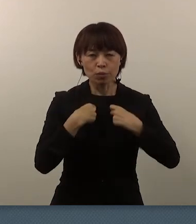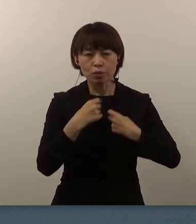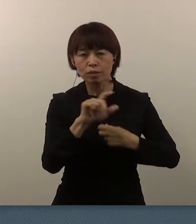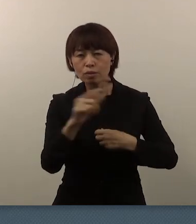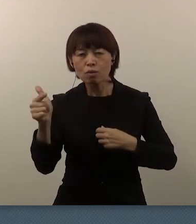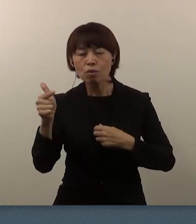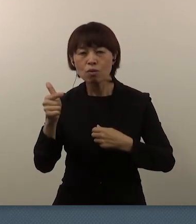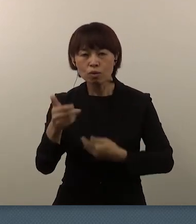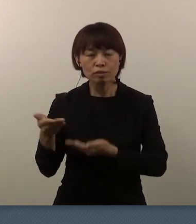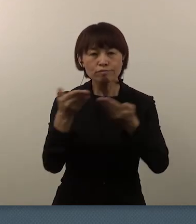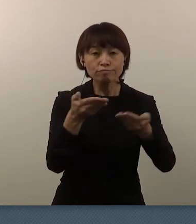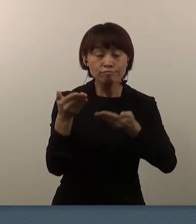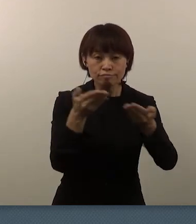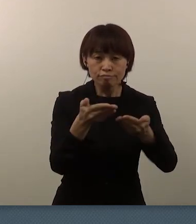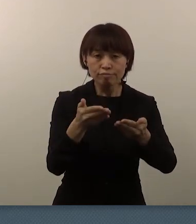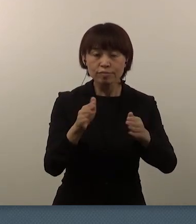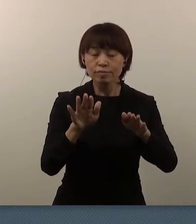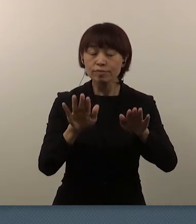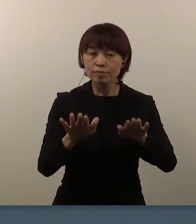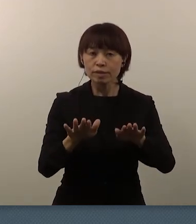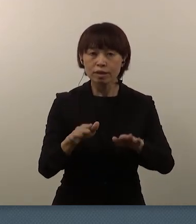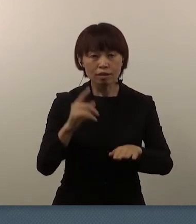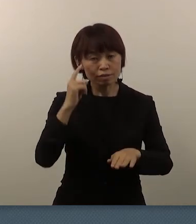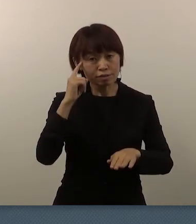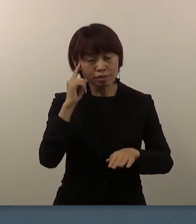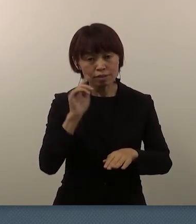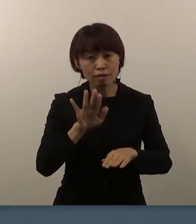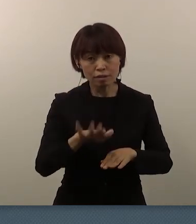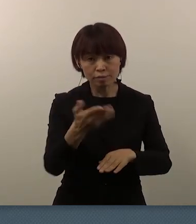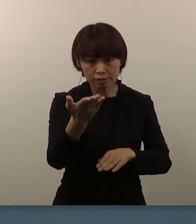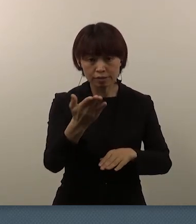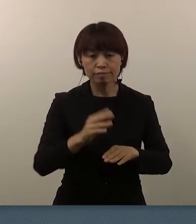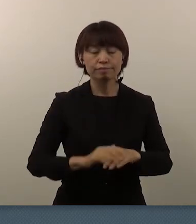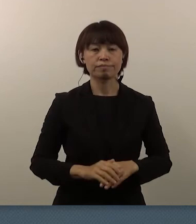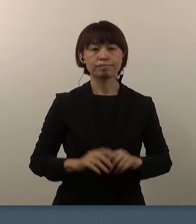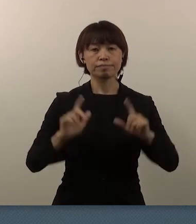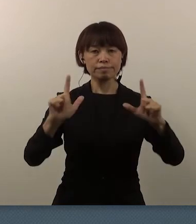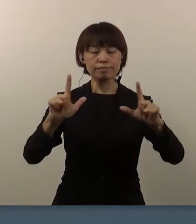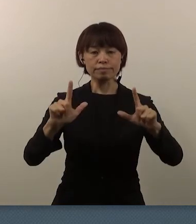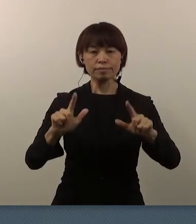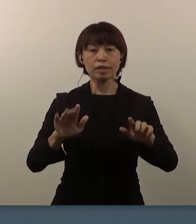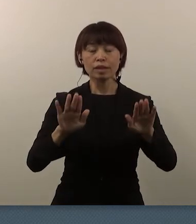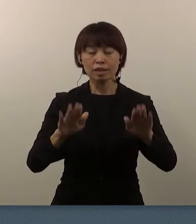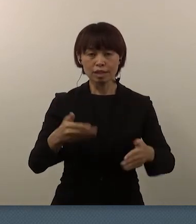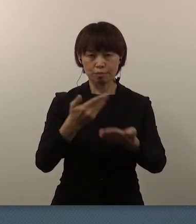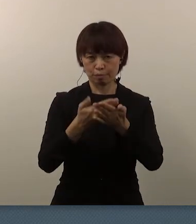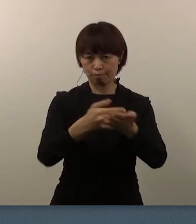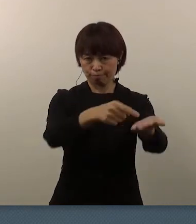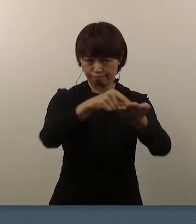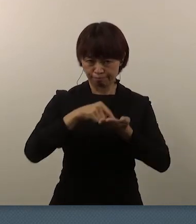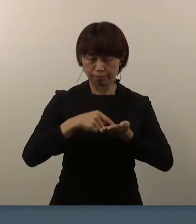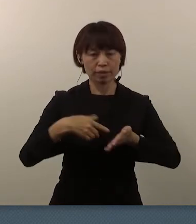討されてますでしょうか。 今特にリクエストが来ているわけではないですね。やっぱりその